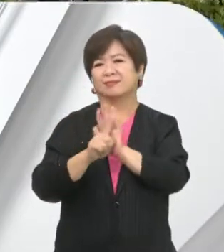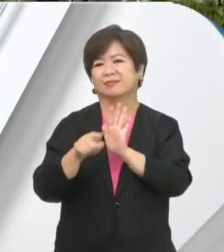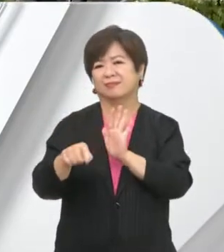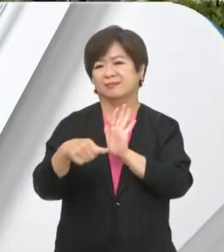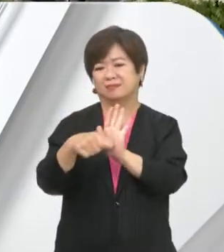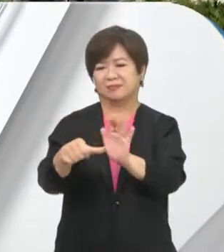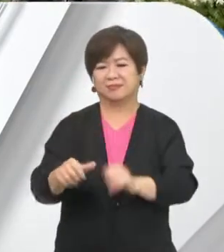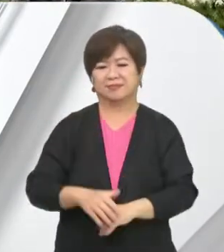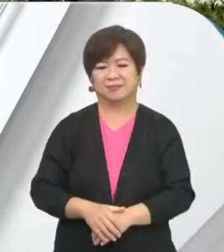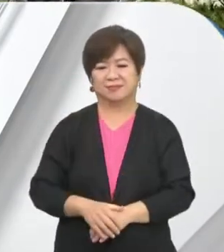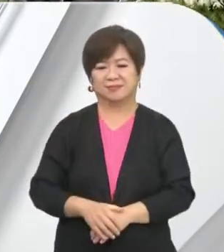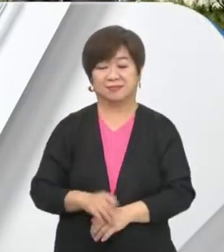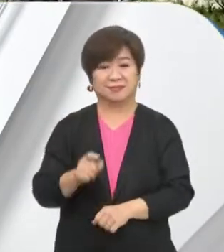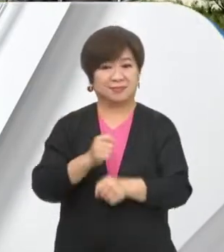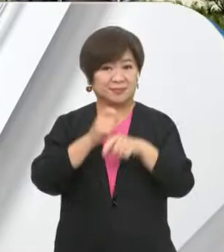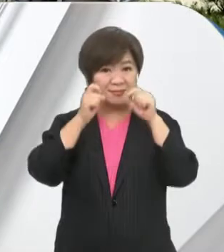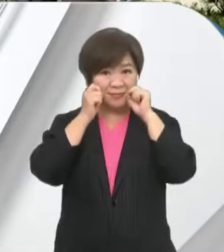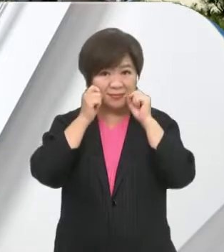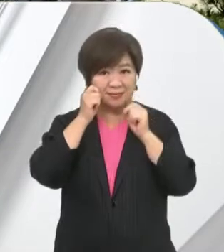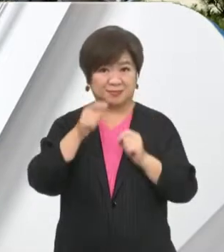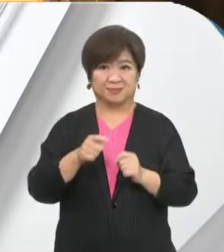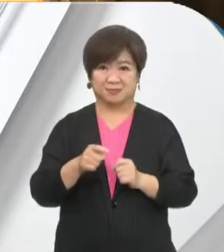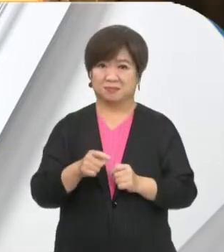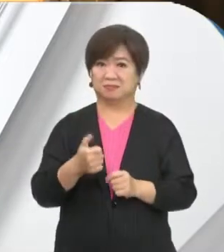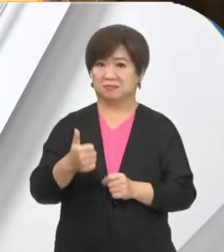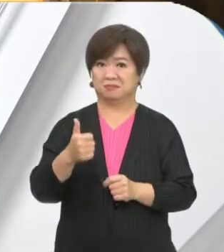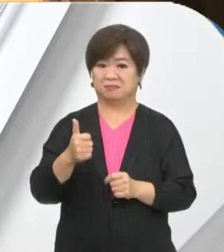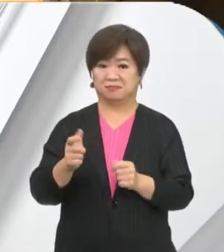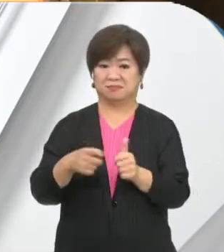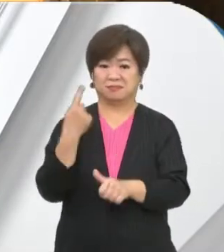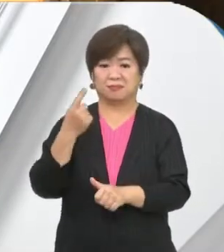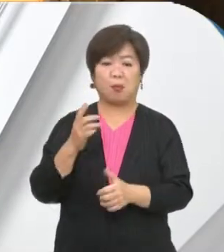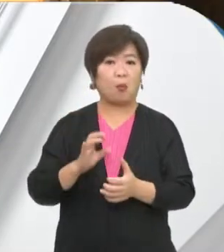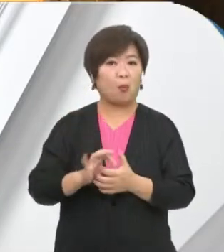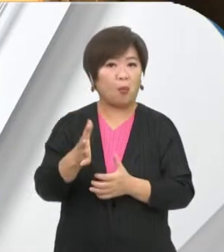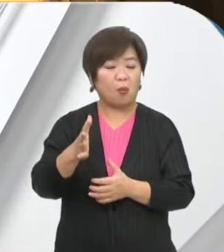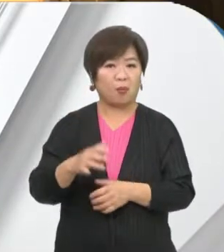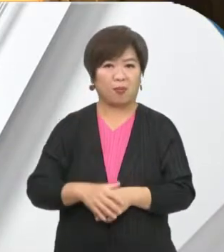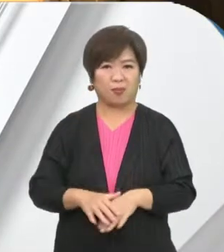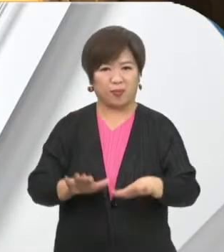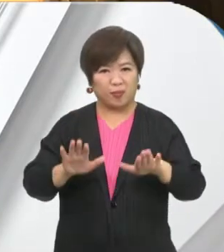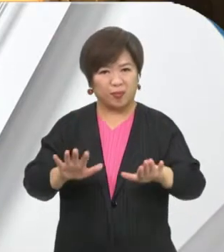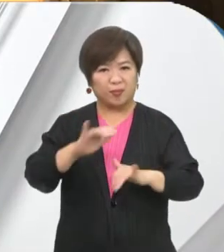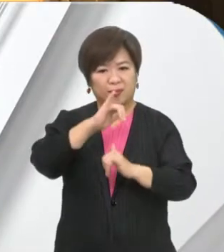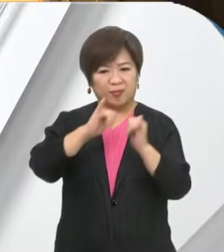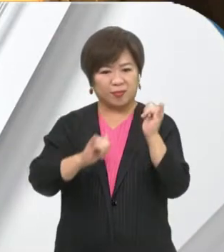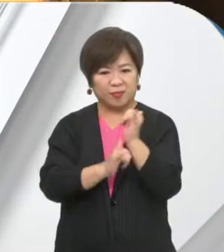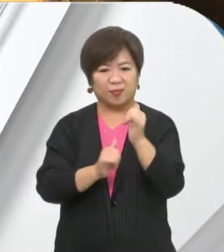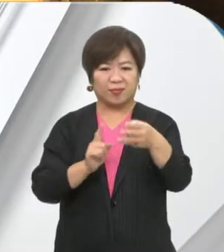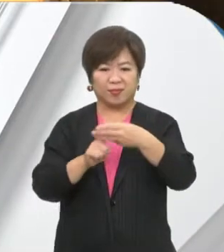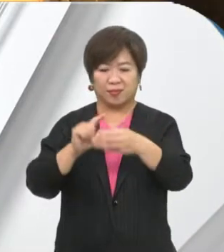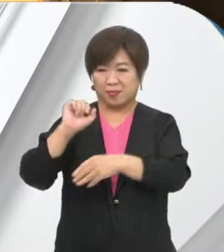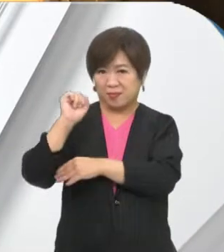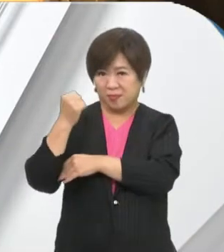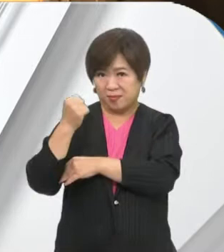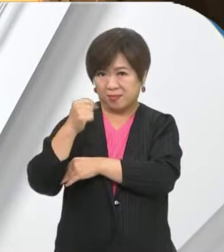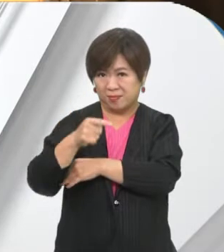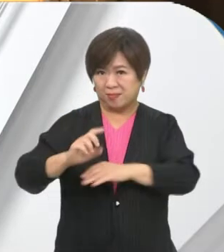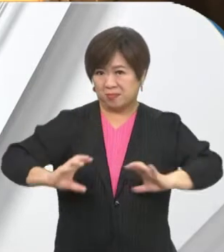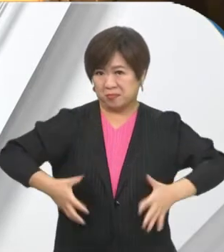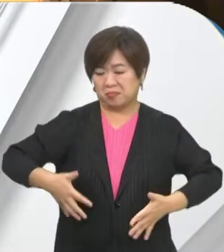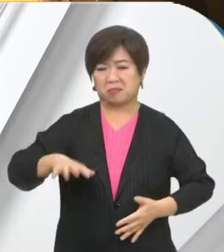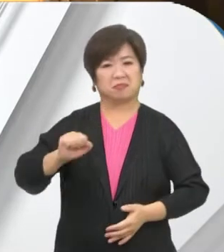品。 那个作品就是我们认为是他最好的作品。第一，他掌握得住现代主义的核心精神；第